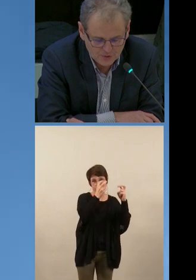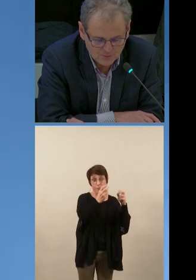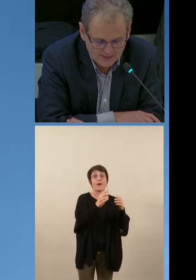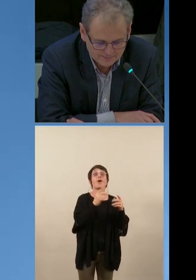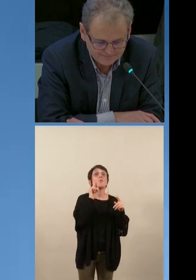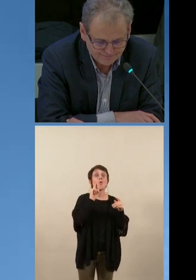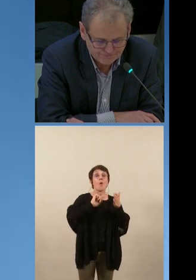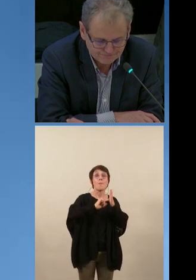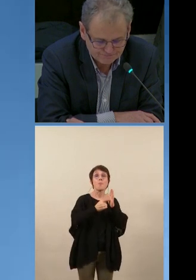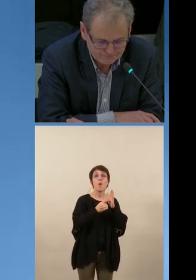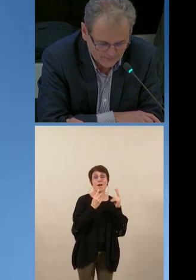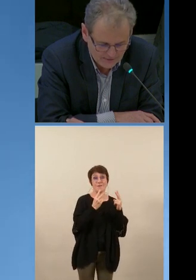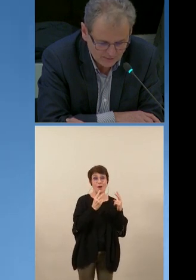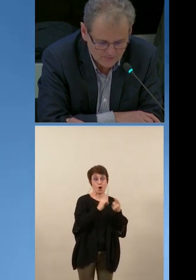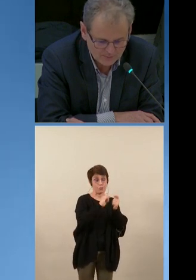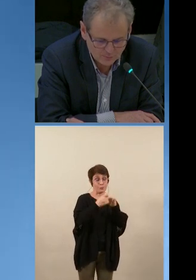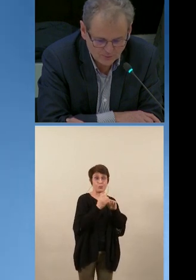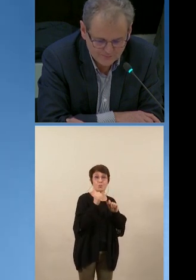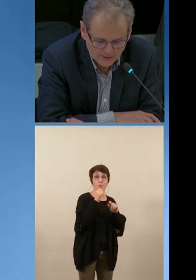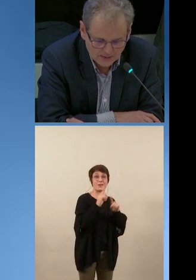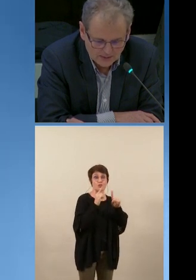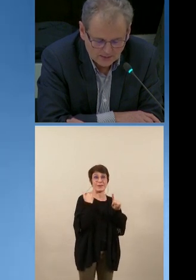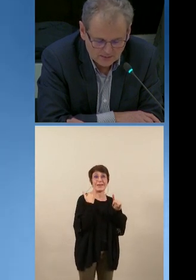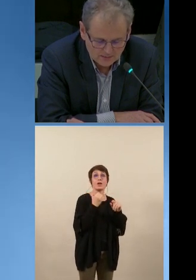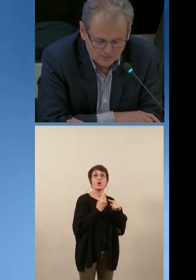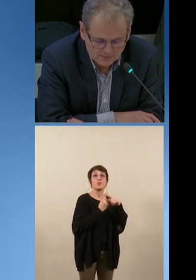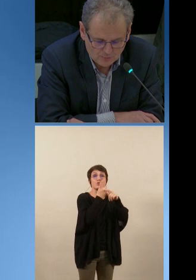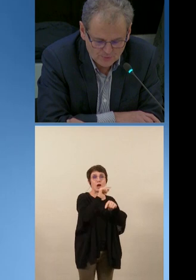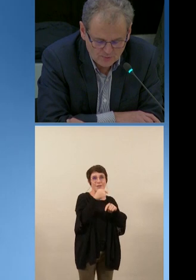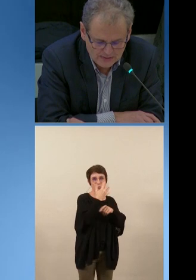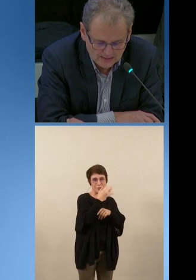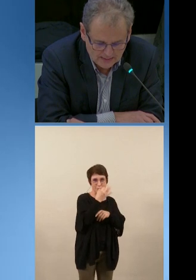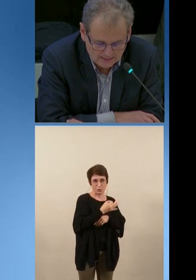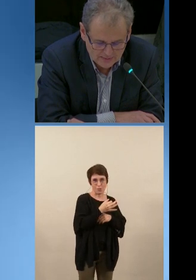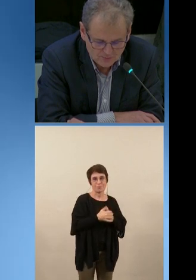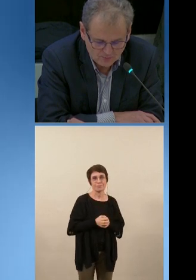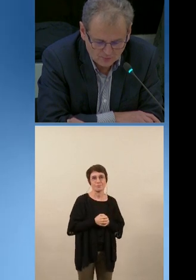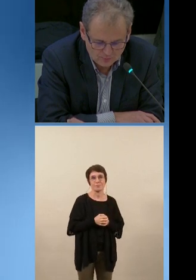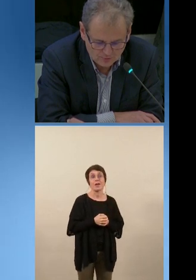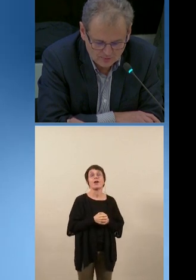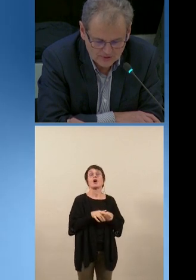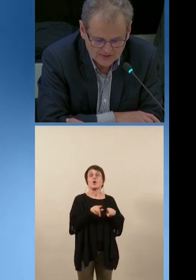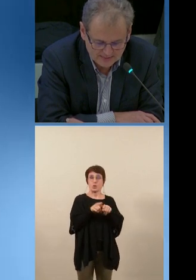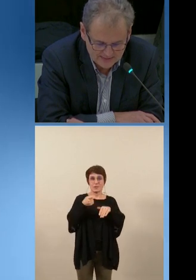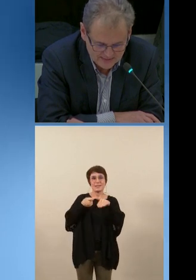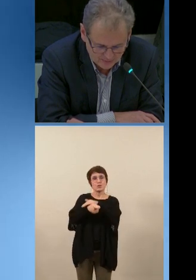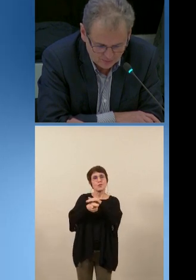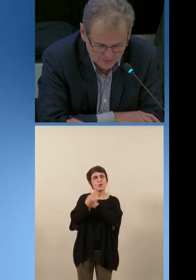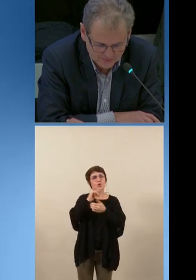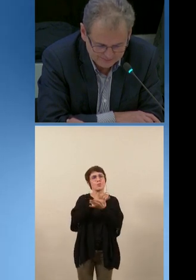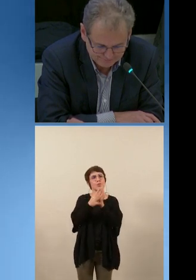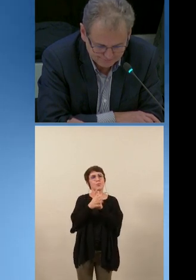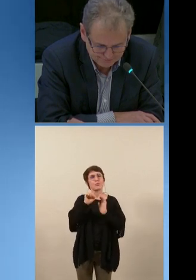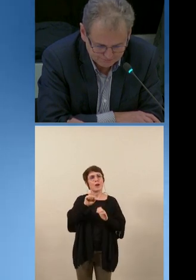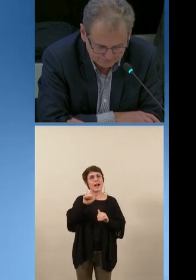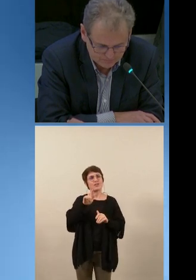1er juillet 1,5 % notamment on peut souligner la la subvention pour l'agexa les centres de